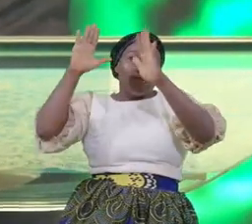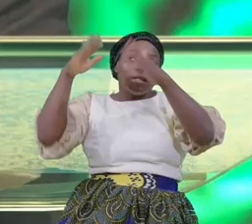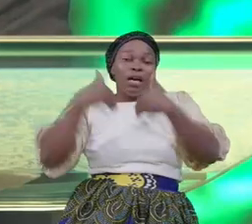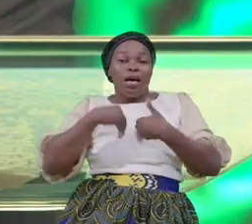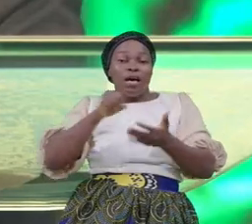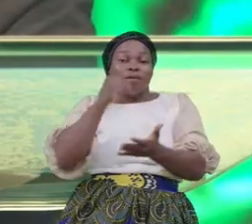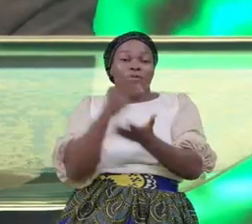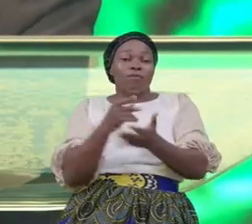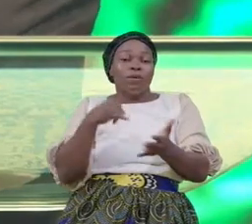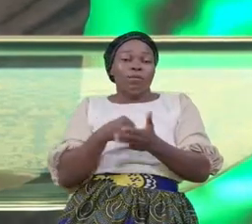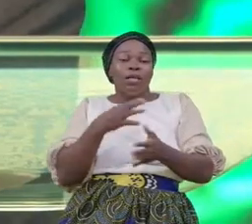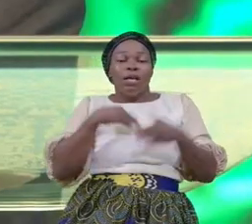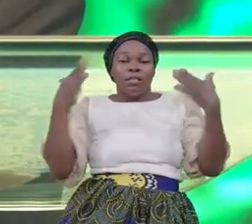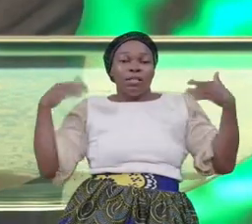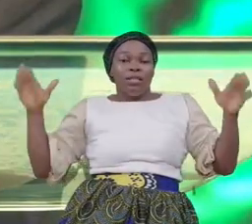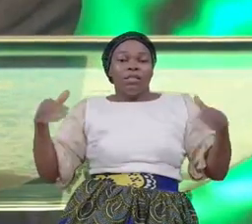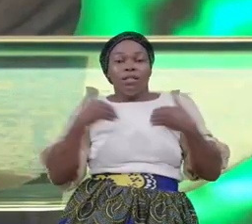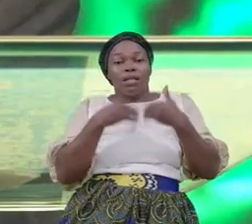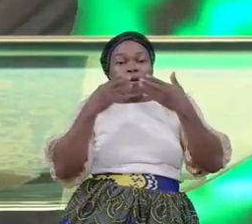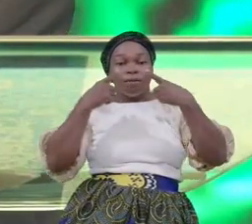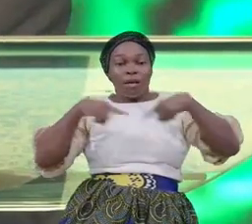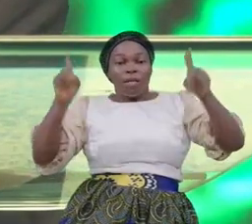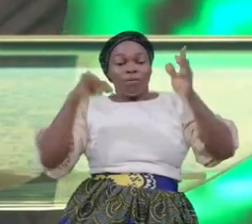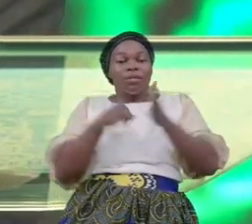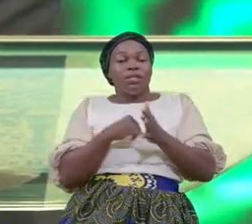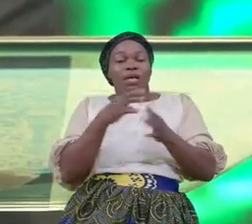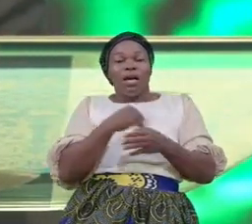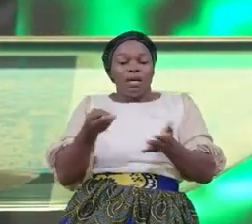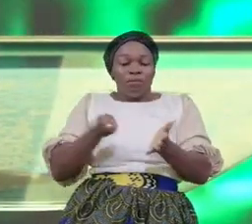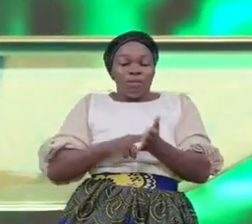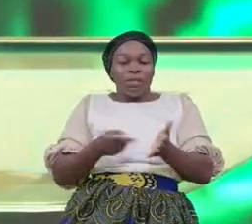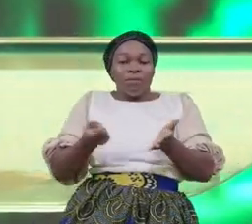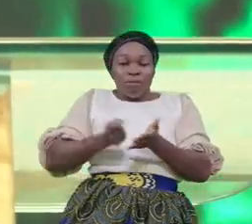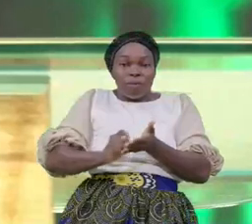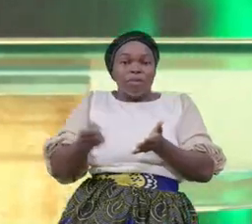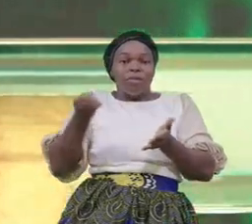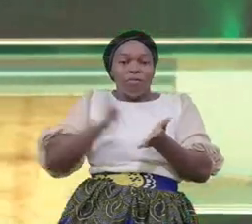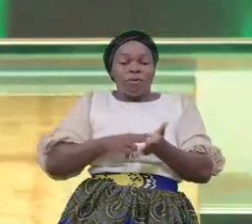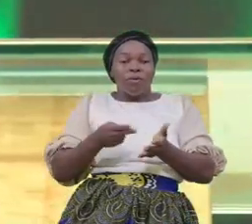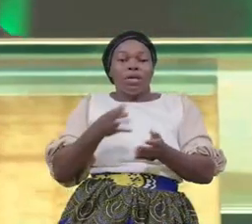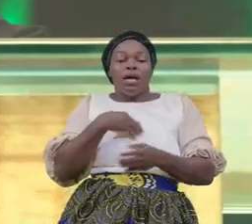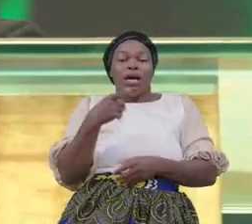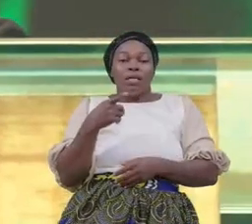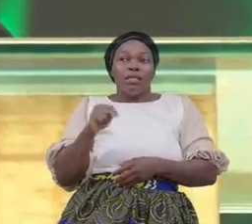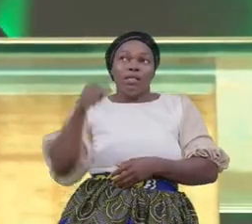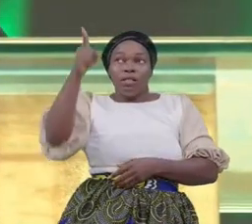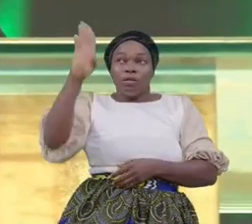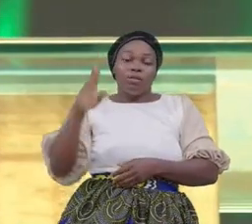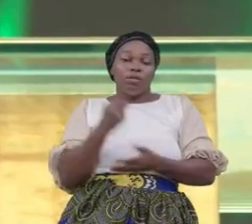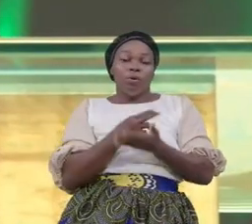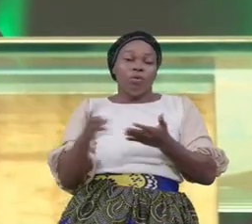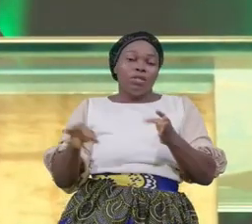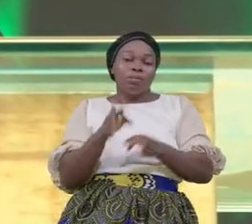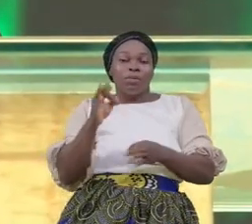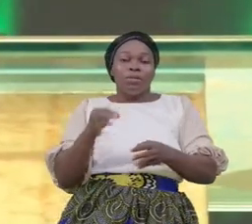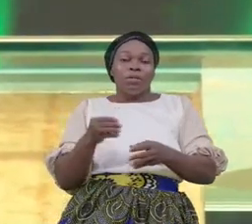anges l'ont annoncé. Déjà, c'est écrit, enregistré dans le Saint-Livre de Dieu. Annoncez-le avant de